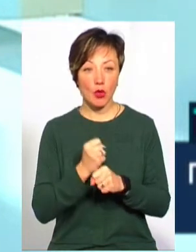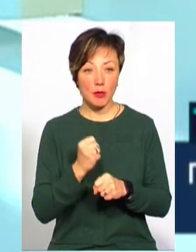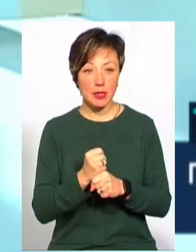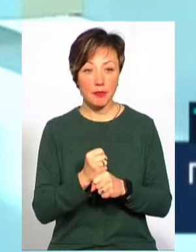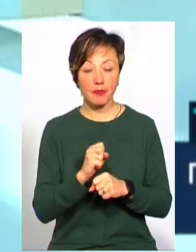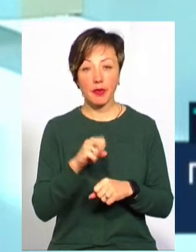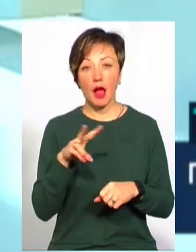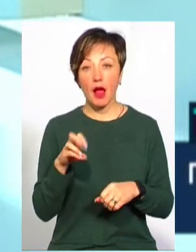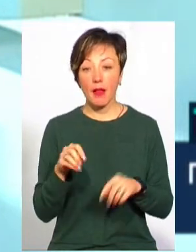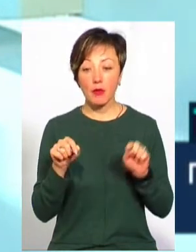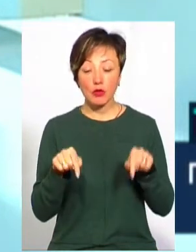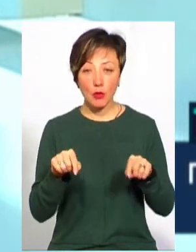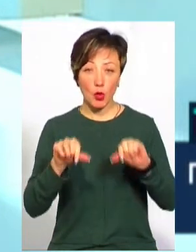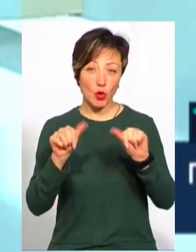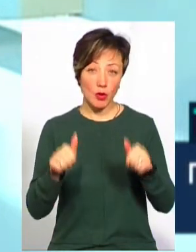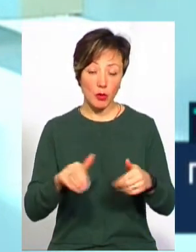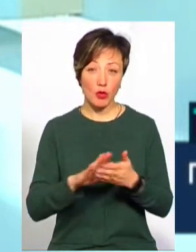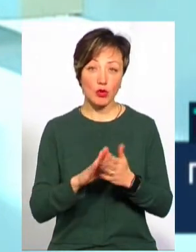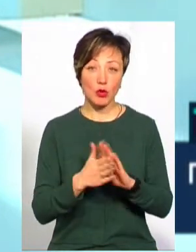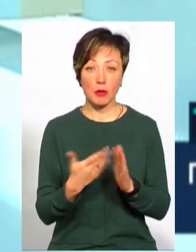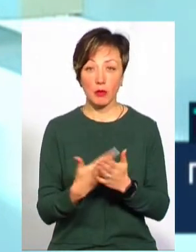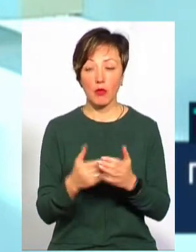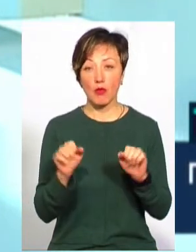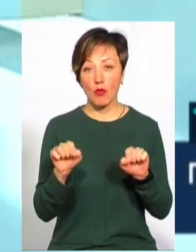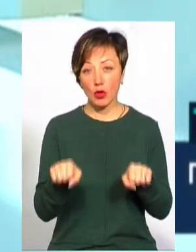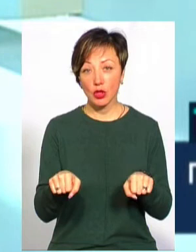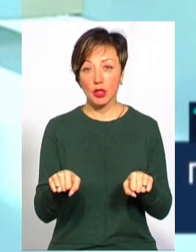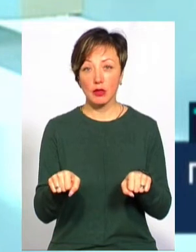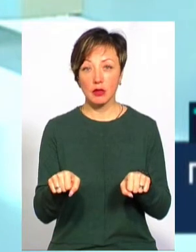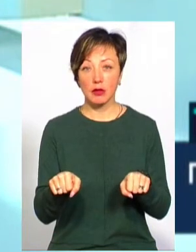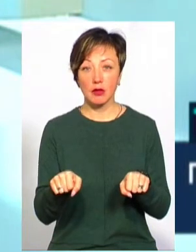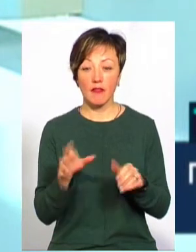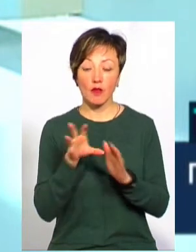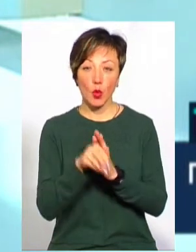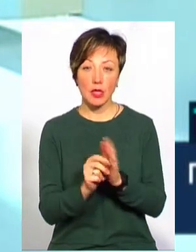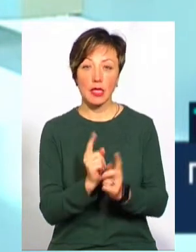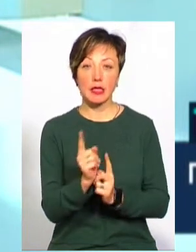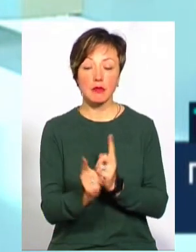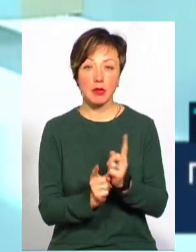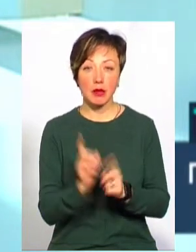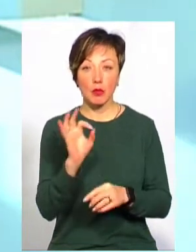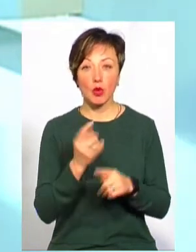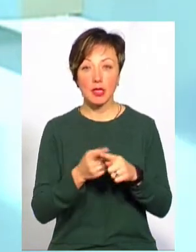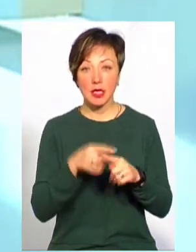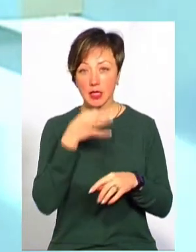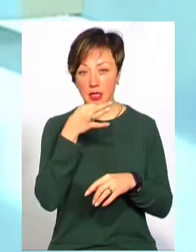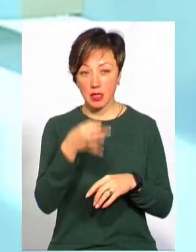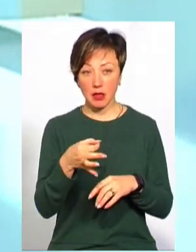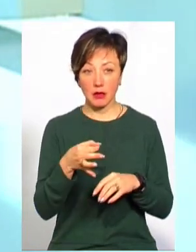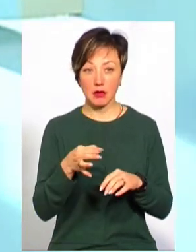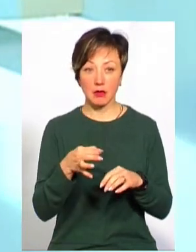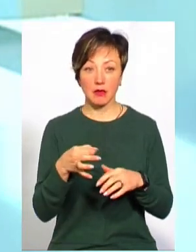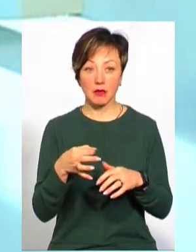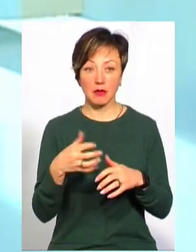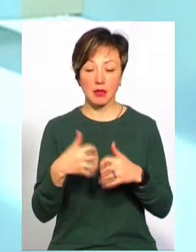робиться. Але по цьому типовому договору, до прикладу, можна в цей типовий договір можна буде вносити зміни. Про це я вам сказала